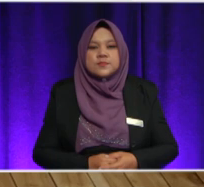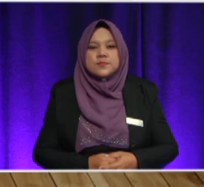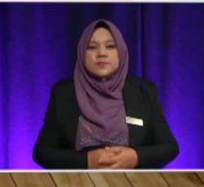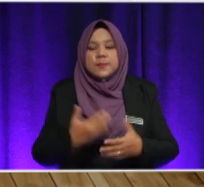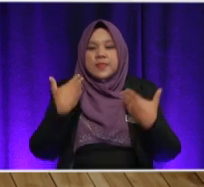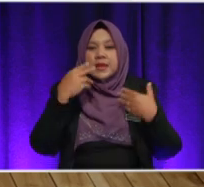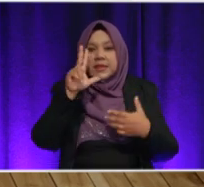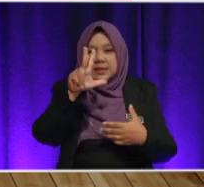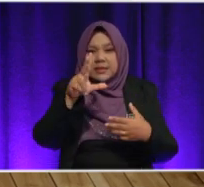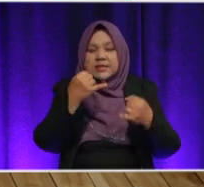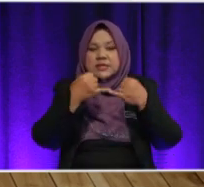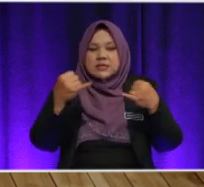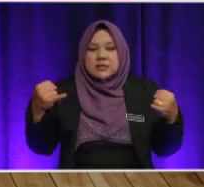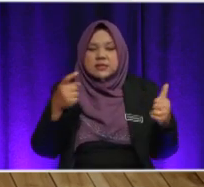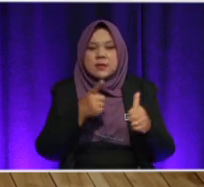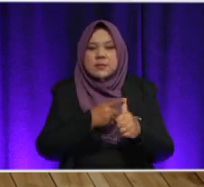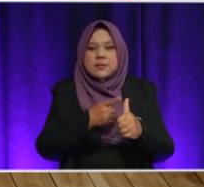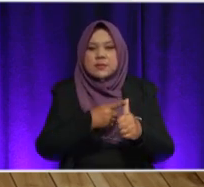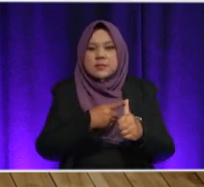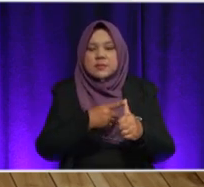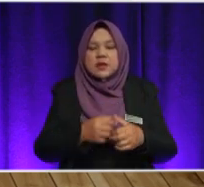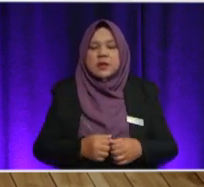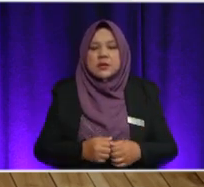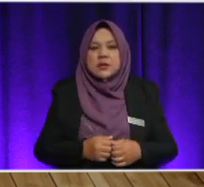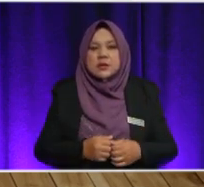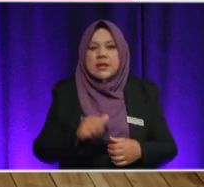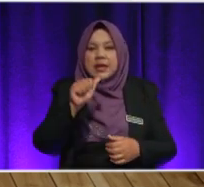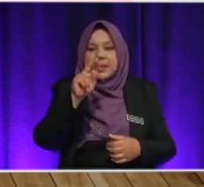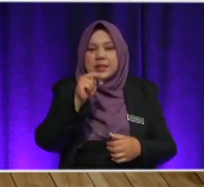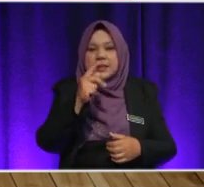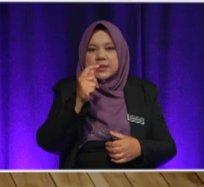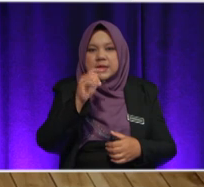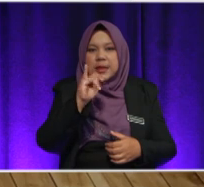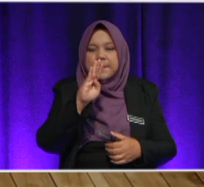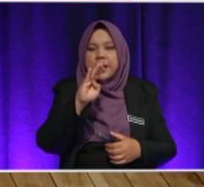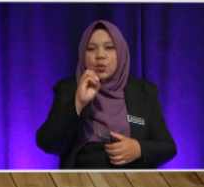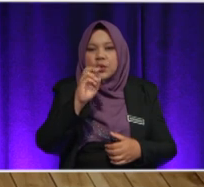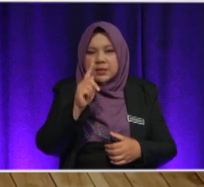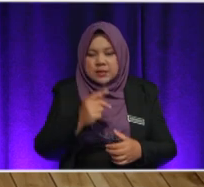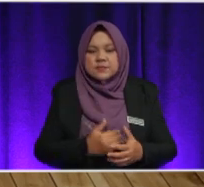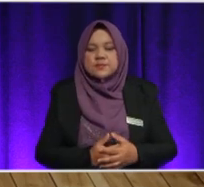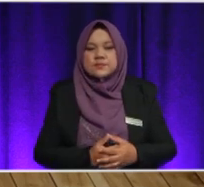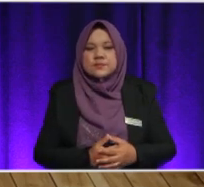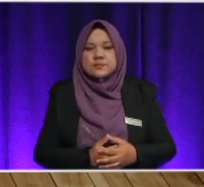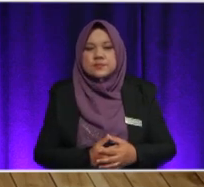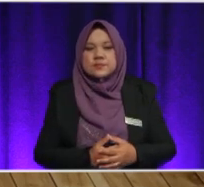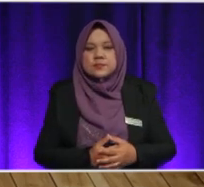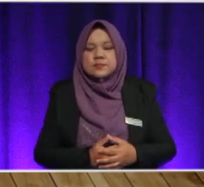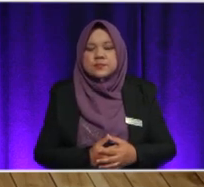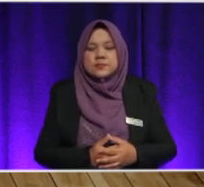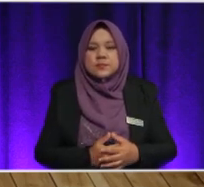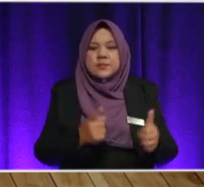modem ada tiga jenis yaitu energi dan psychotera putih Oke Mari kita lihat